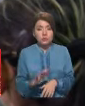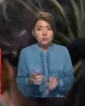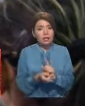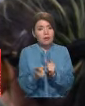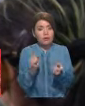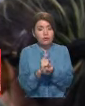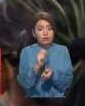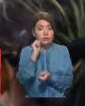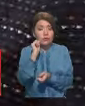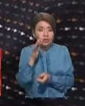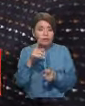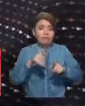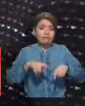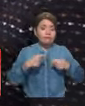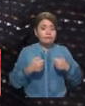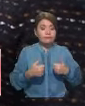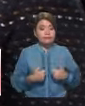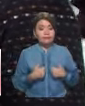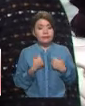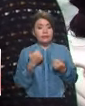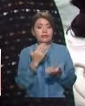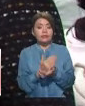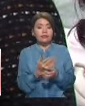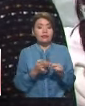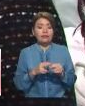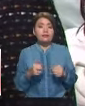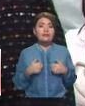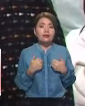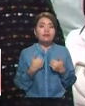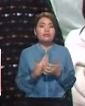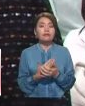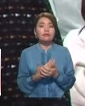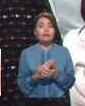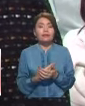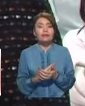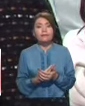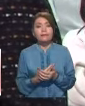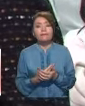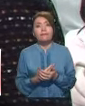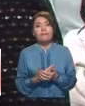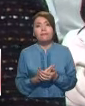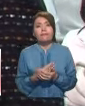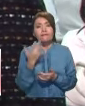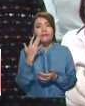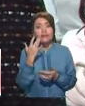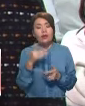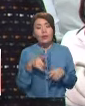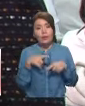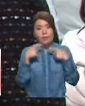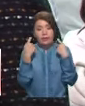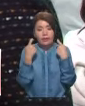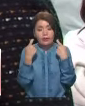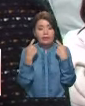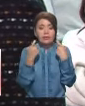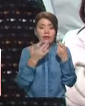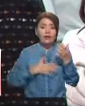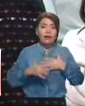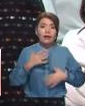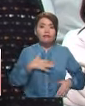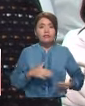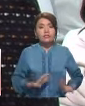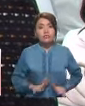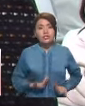день встречает с улыбкой. Приходя в школу, я стараюсь, например, всегда улыбаться, радоваться жизни,